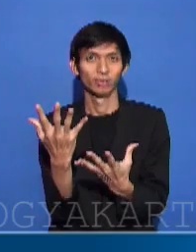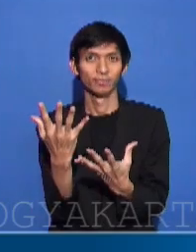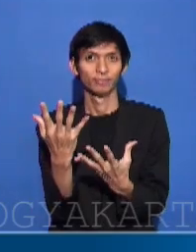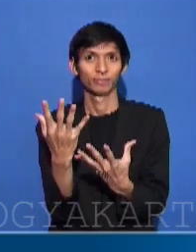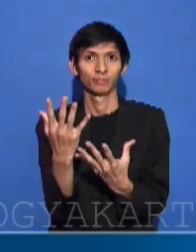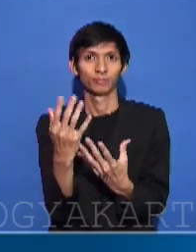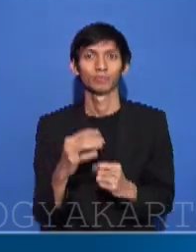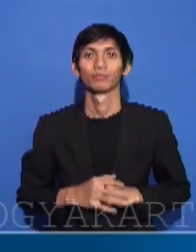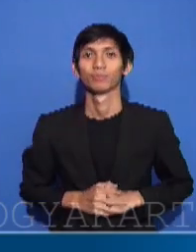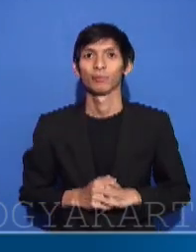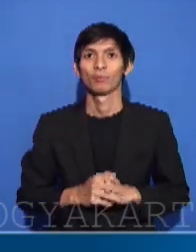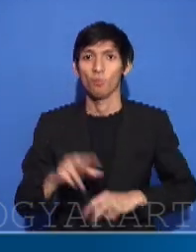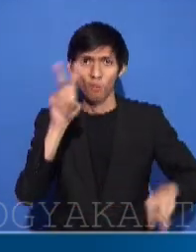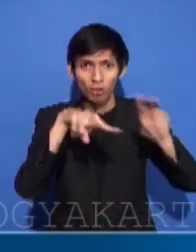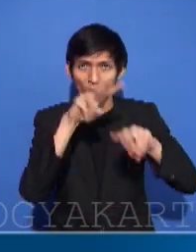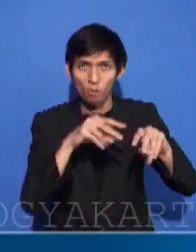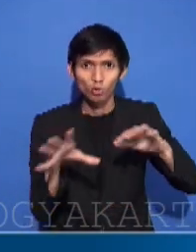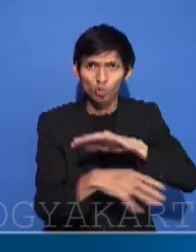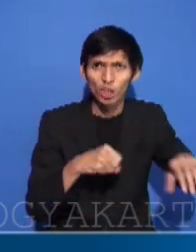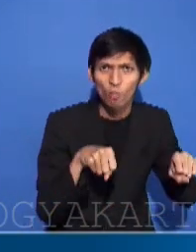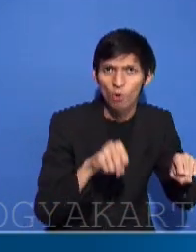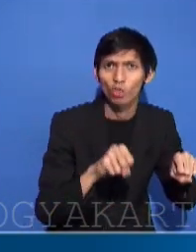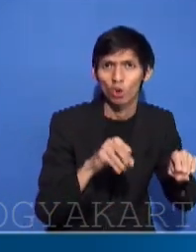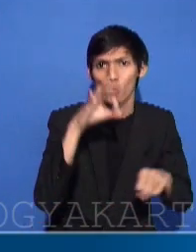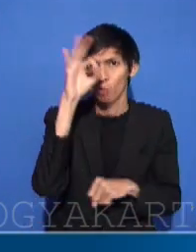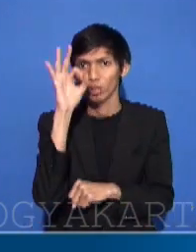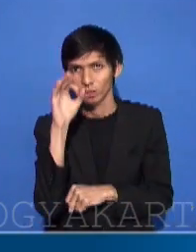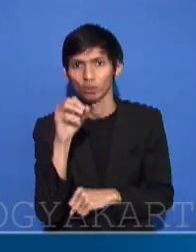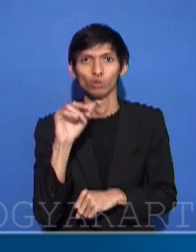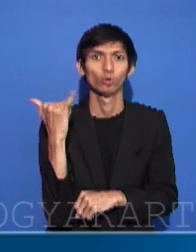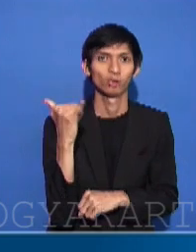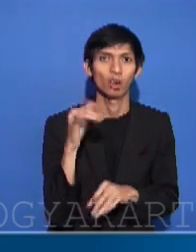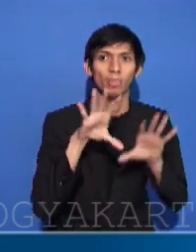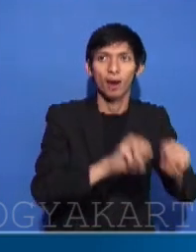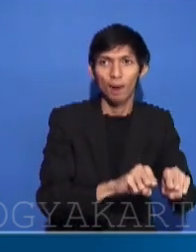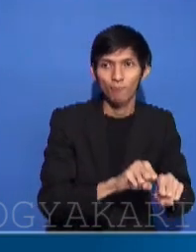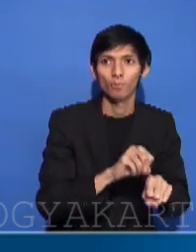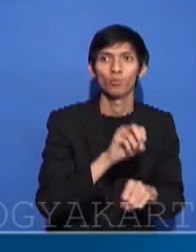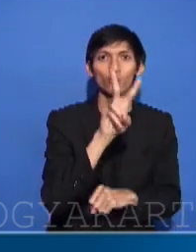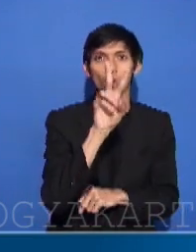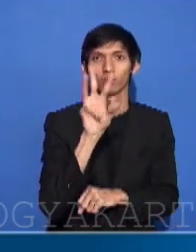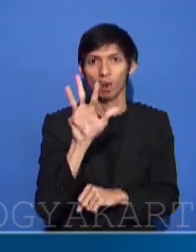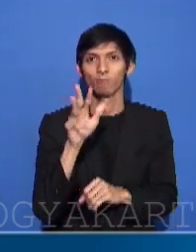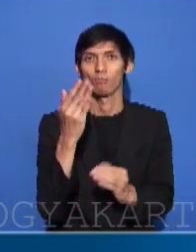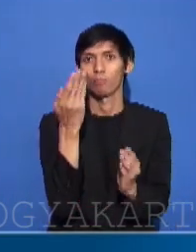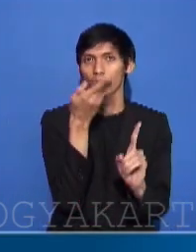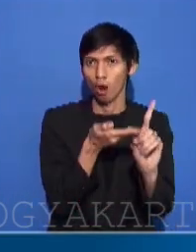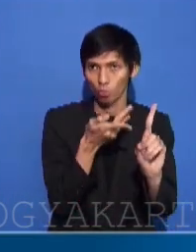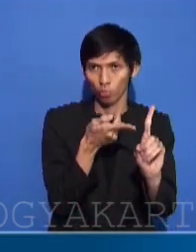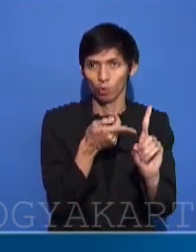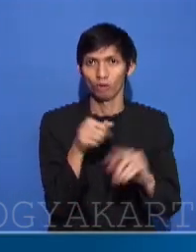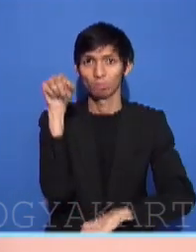gelar operasi curanmor, Polda DIY berhasil menangkap 29 pelaku curanmor dan mengamankan 21 kendaraan